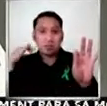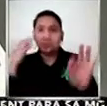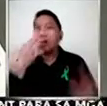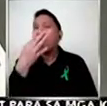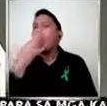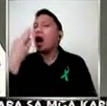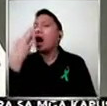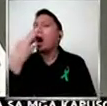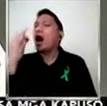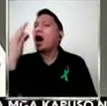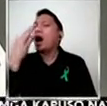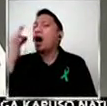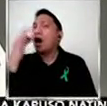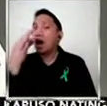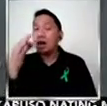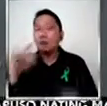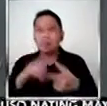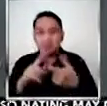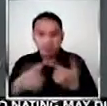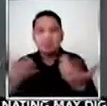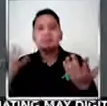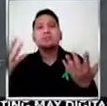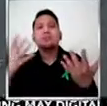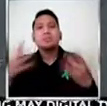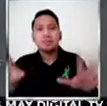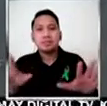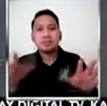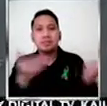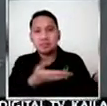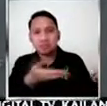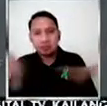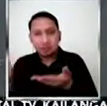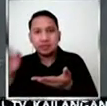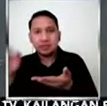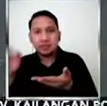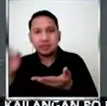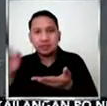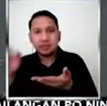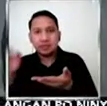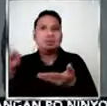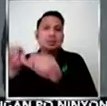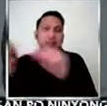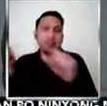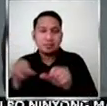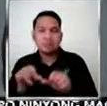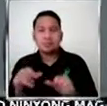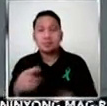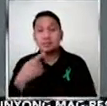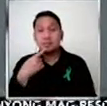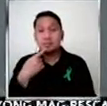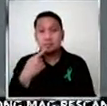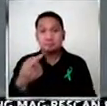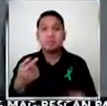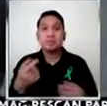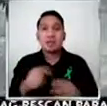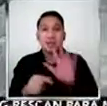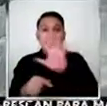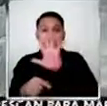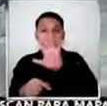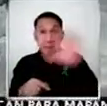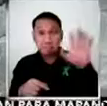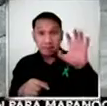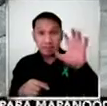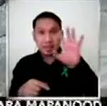na rin po natin sa Delpan Quarantine Facility. Sa huling tala ng Manila Health Department, 562 na ang kabuang bilang